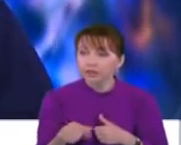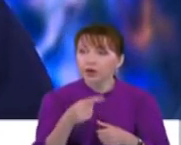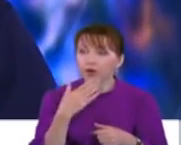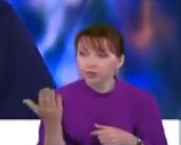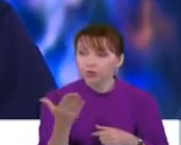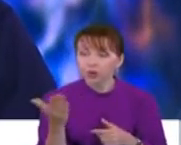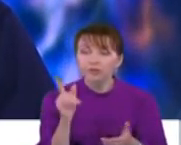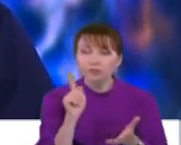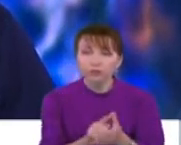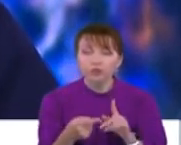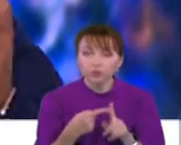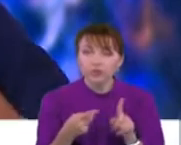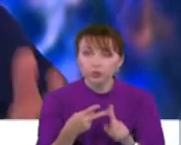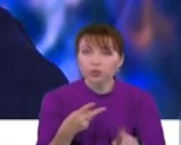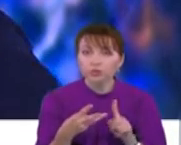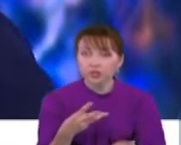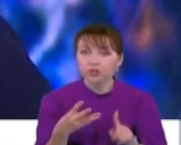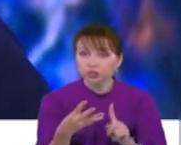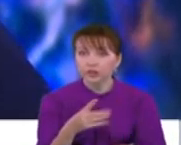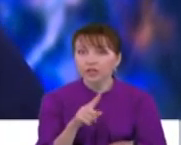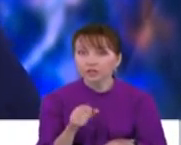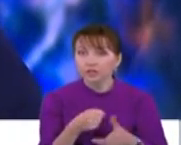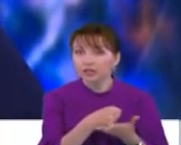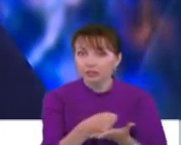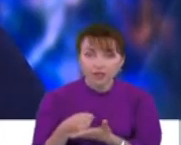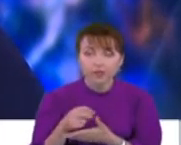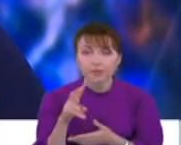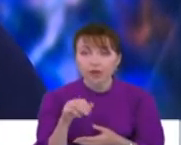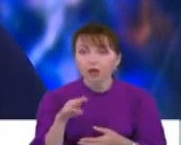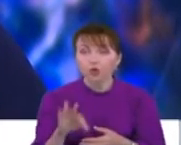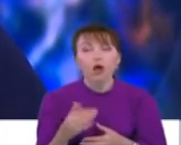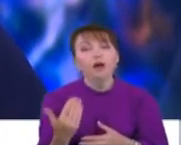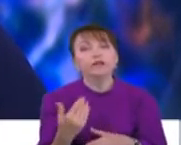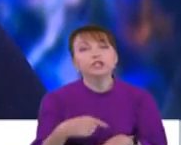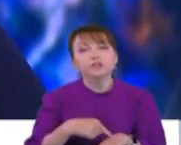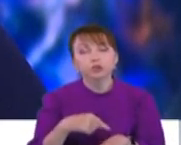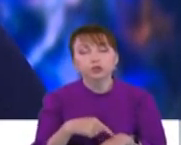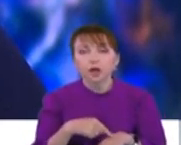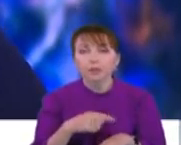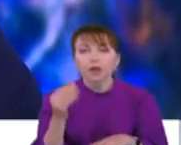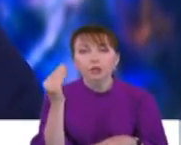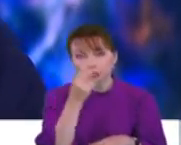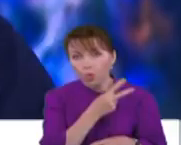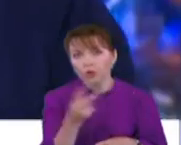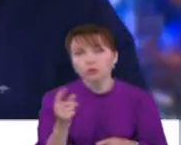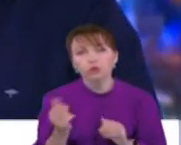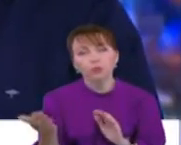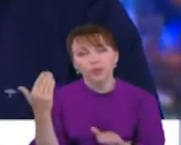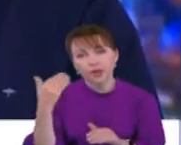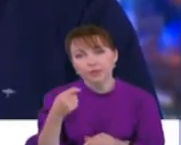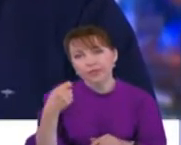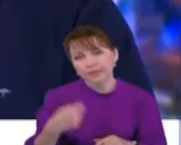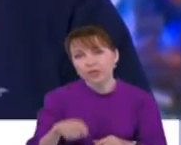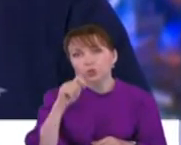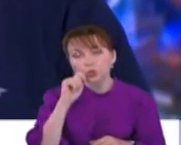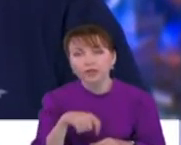бути одне, друге, третє, четверте за стандартами НАТО. Ваше відчуття, з огляду на те, що попередній президент України